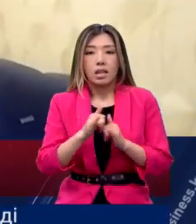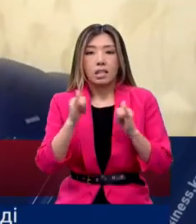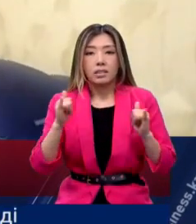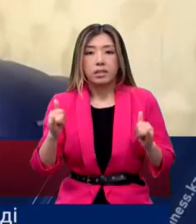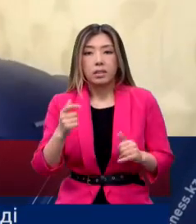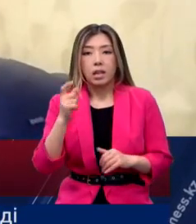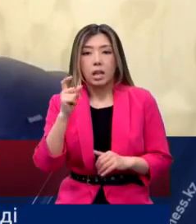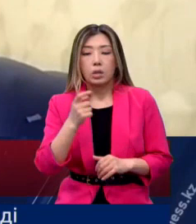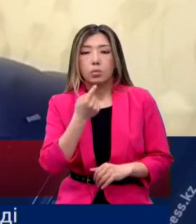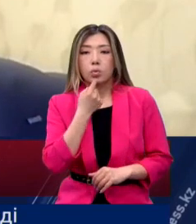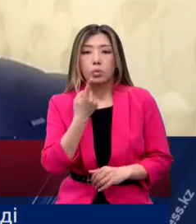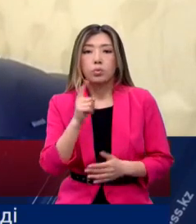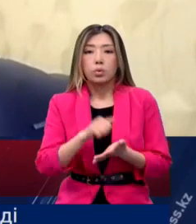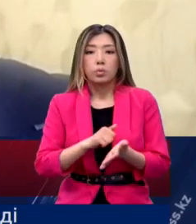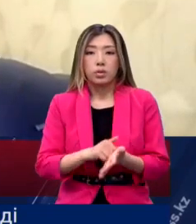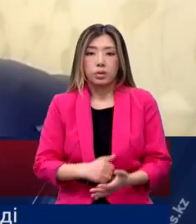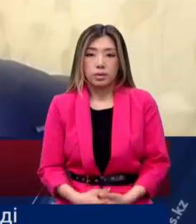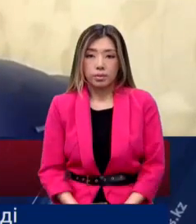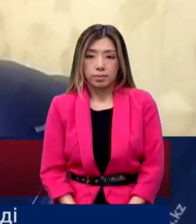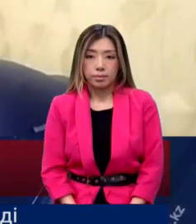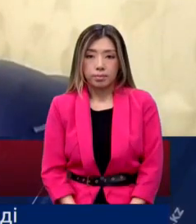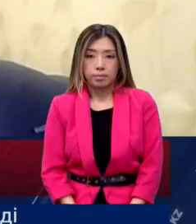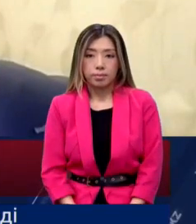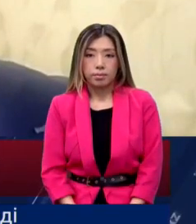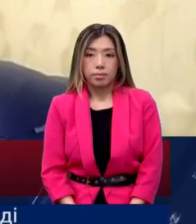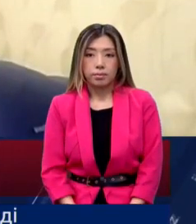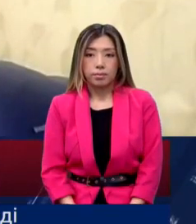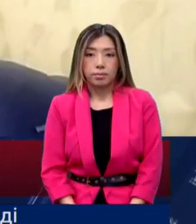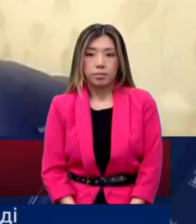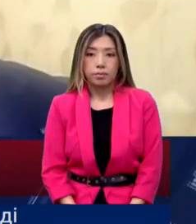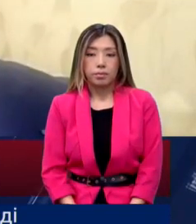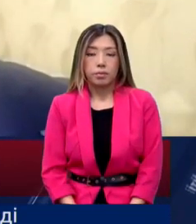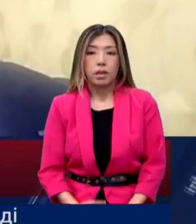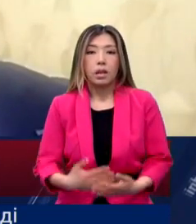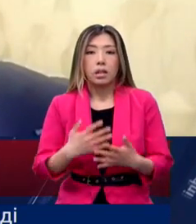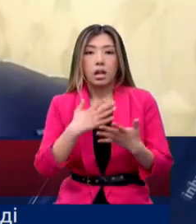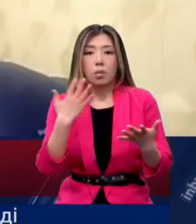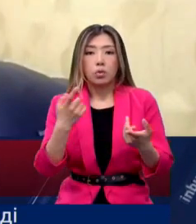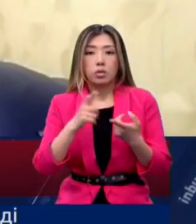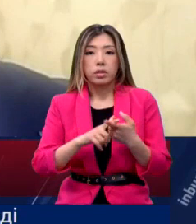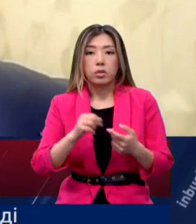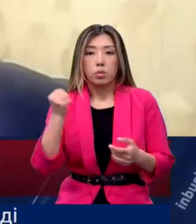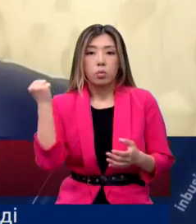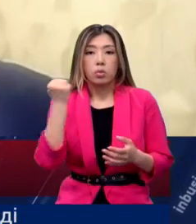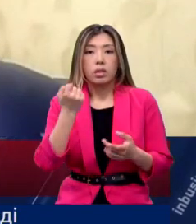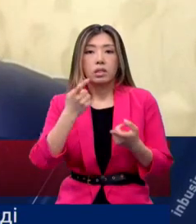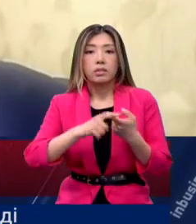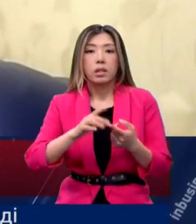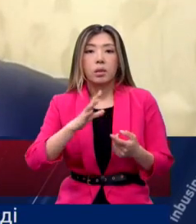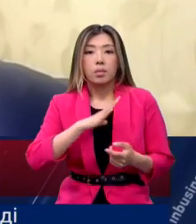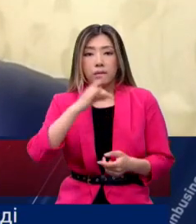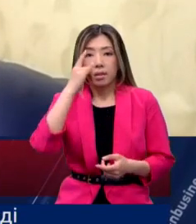Вы знаете, разумеется, что, наверное, наибольшим ударом для Казахстана явилось, это событие трагического